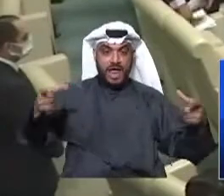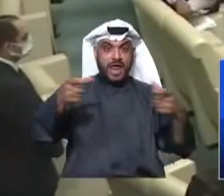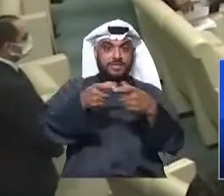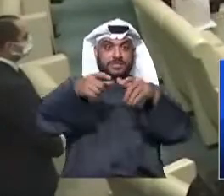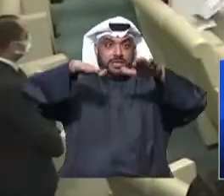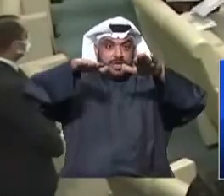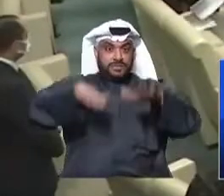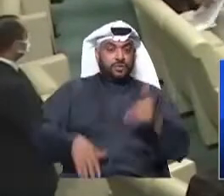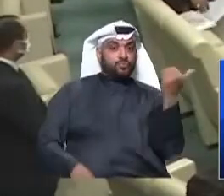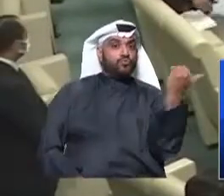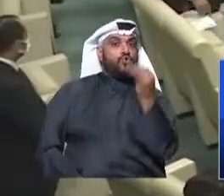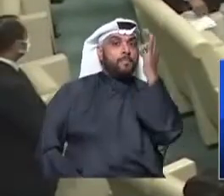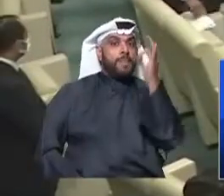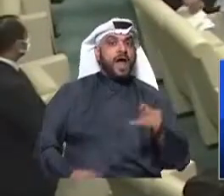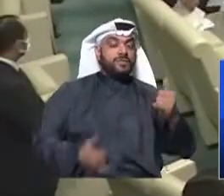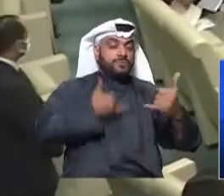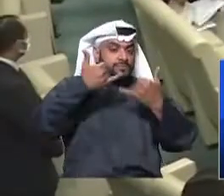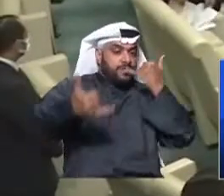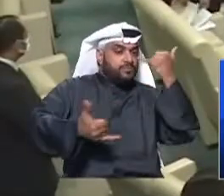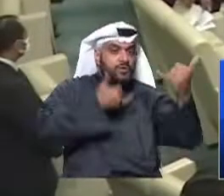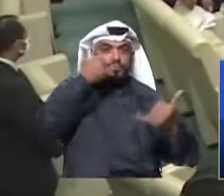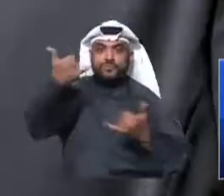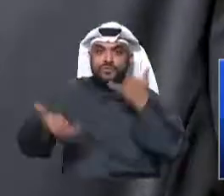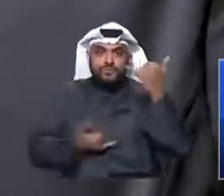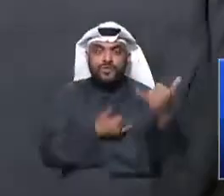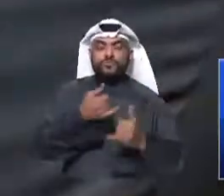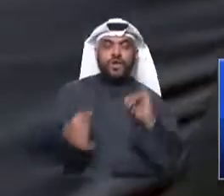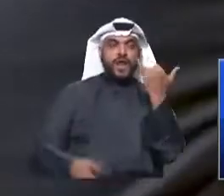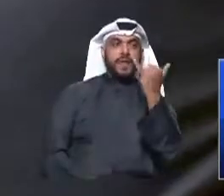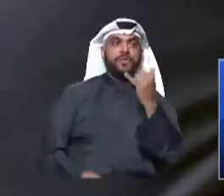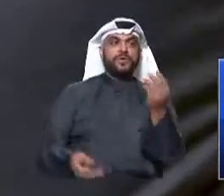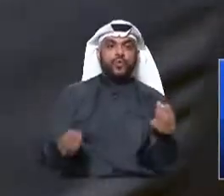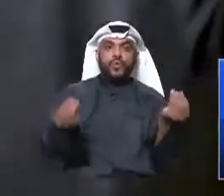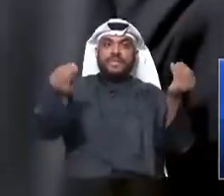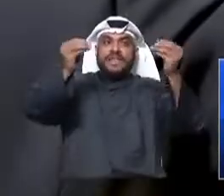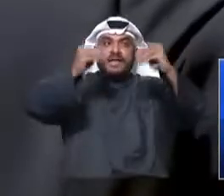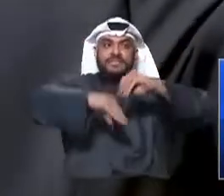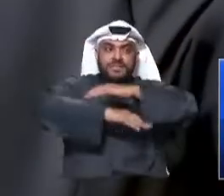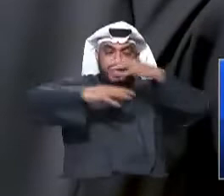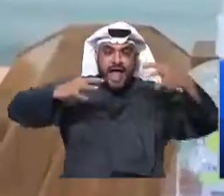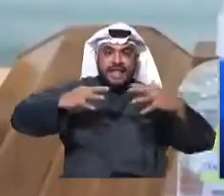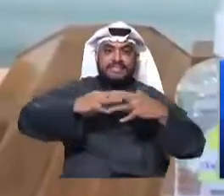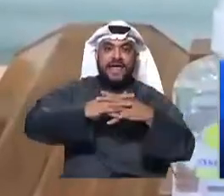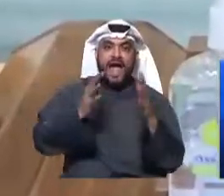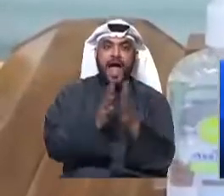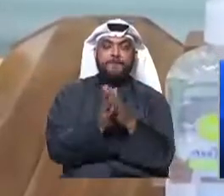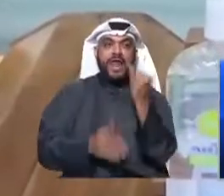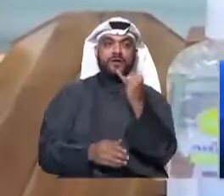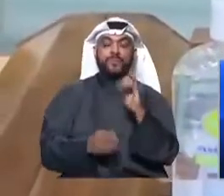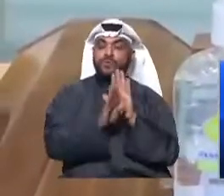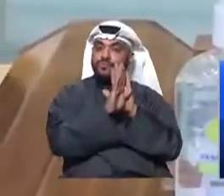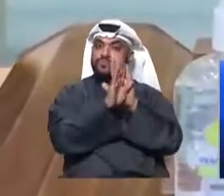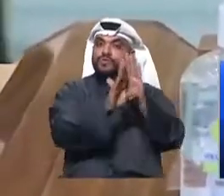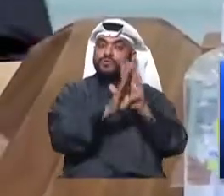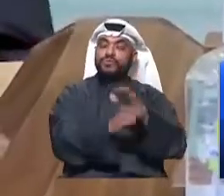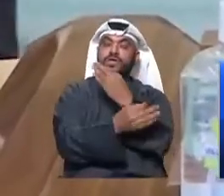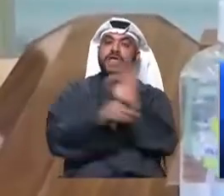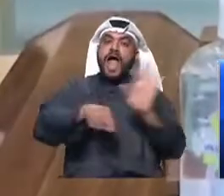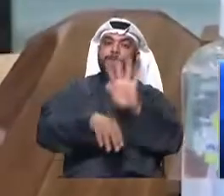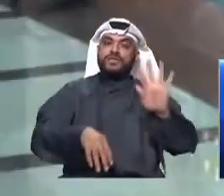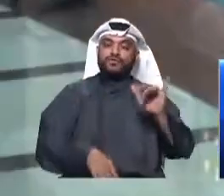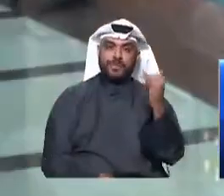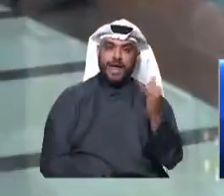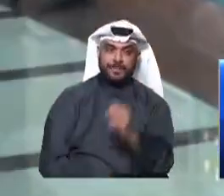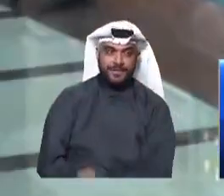ضرورة تفعيل الدبلوماسية البرلمانية العربية وتعزيز التضامن العربي لخدمة المصالح العليا للشعوب